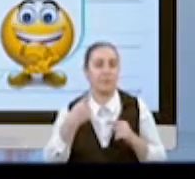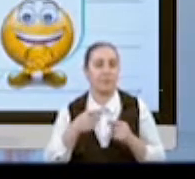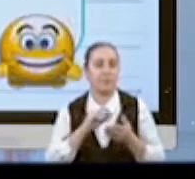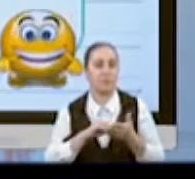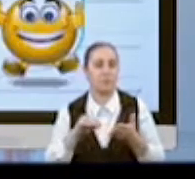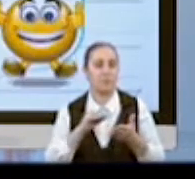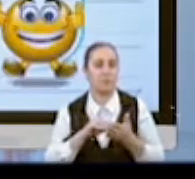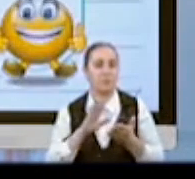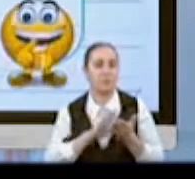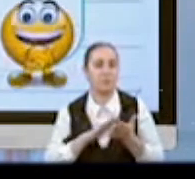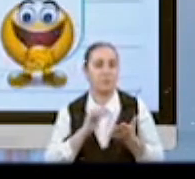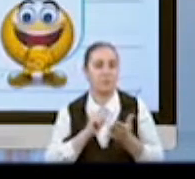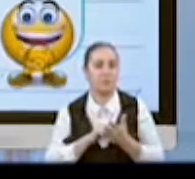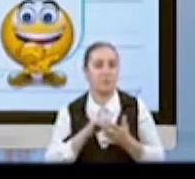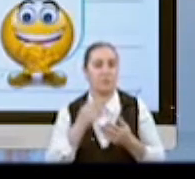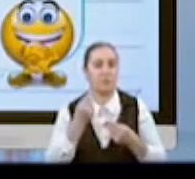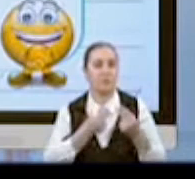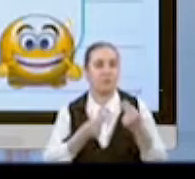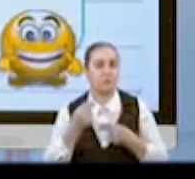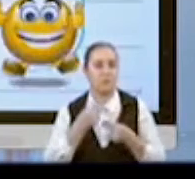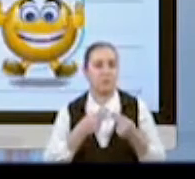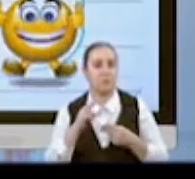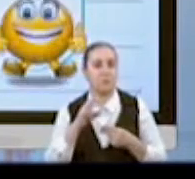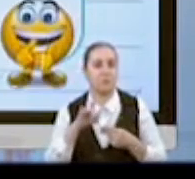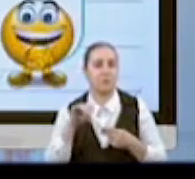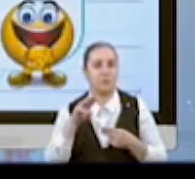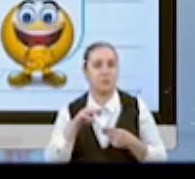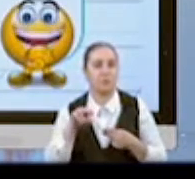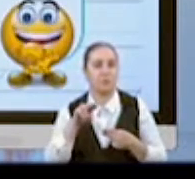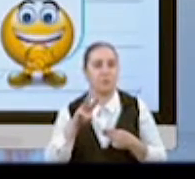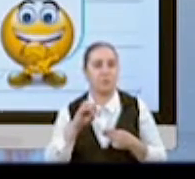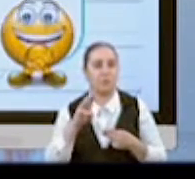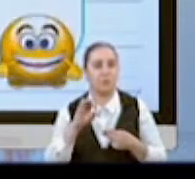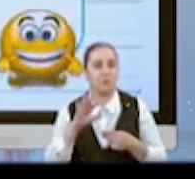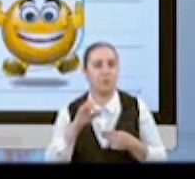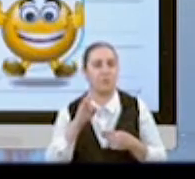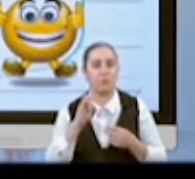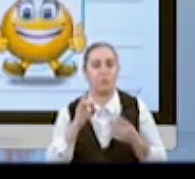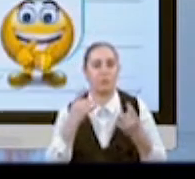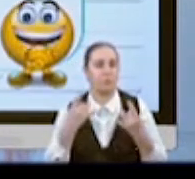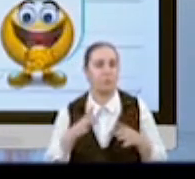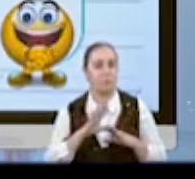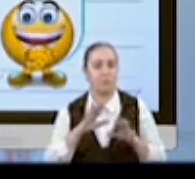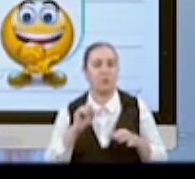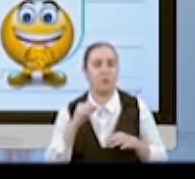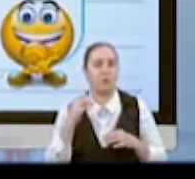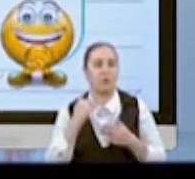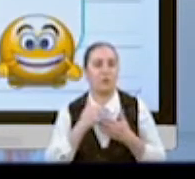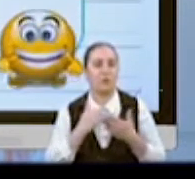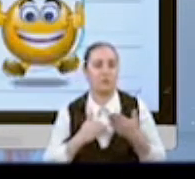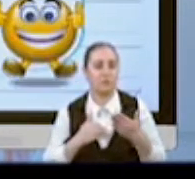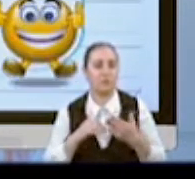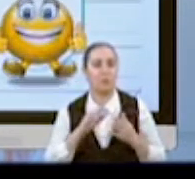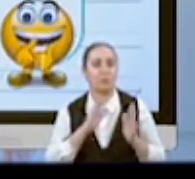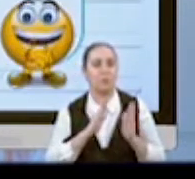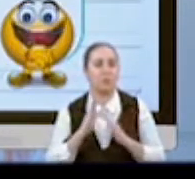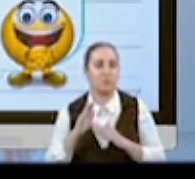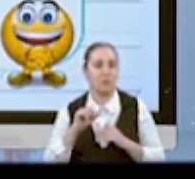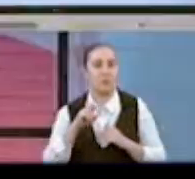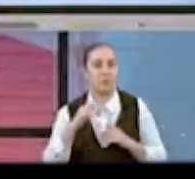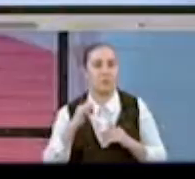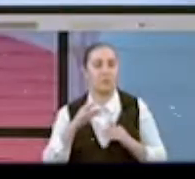следует записать название нарисованных предметов но не просто, а в алфавитном